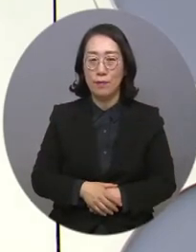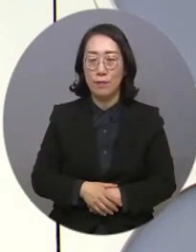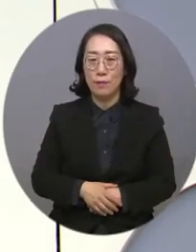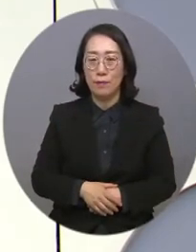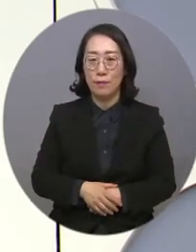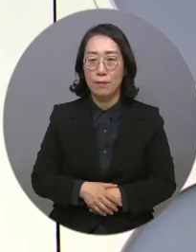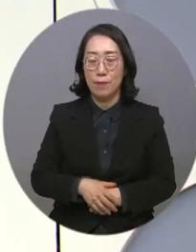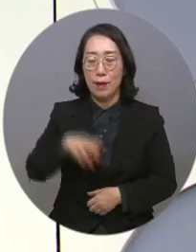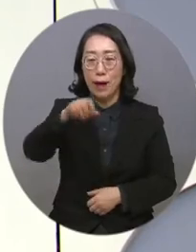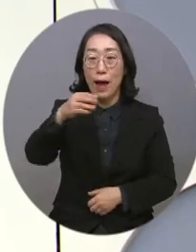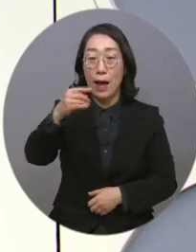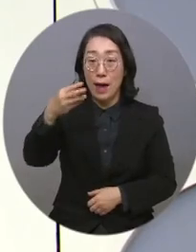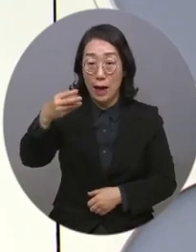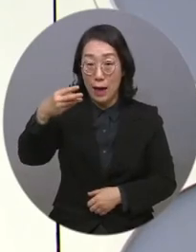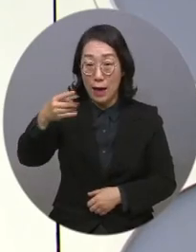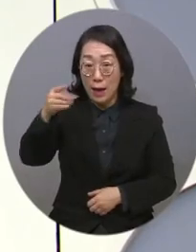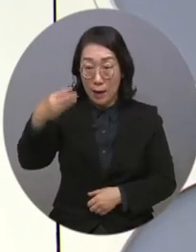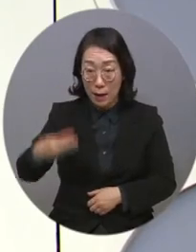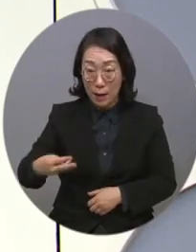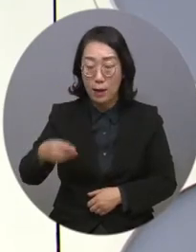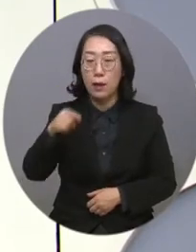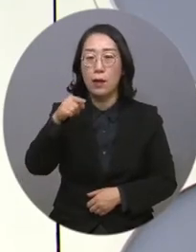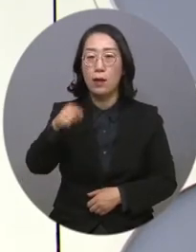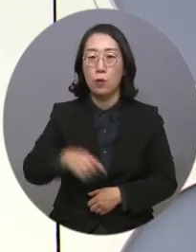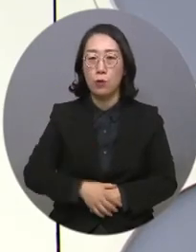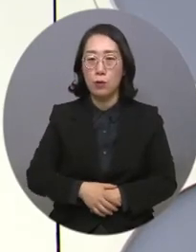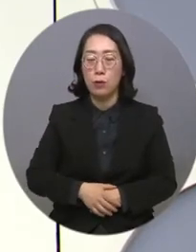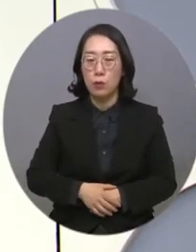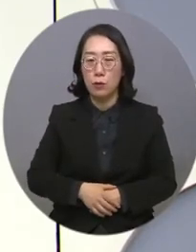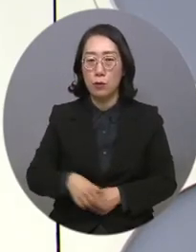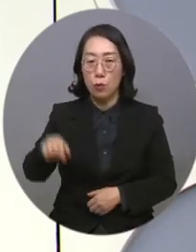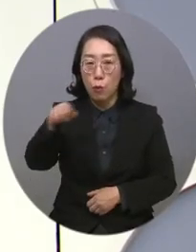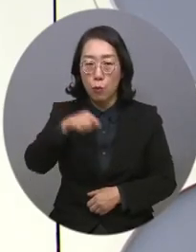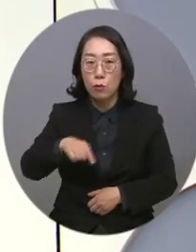카를 차페크는 그 당시에 벌써 지능 로봇 게임을 이 희곡에